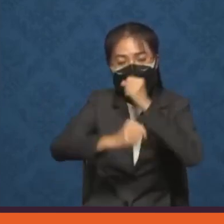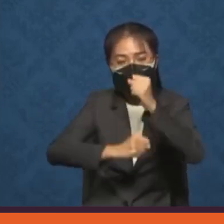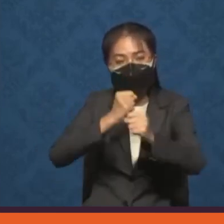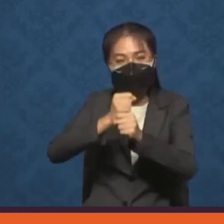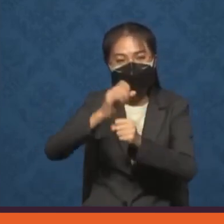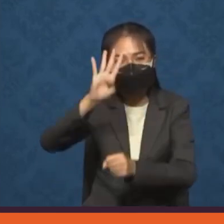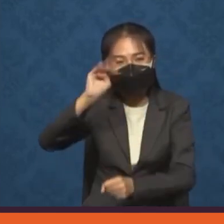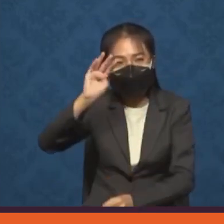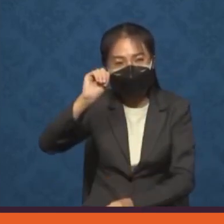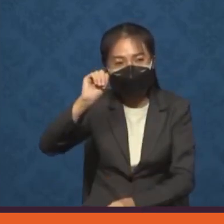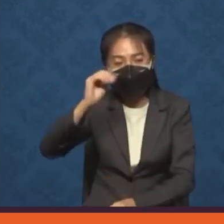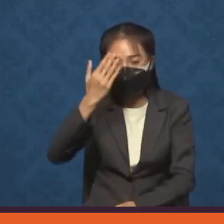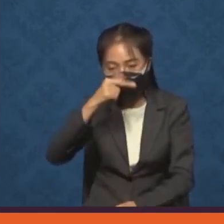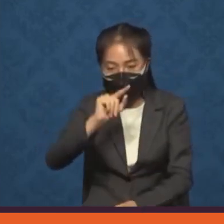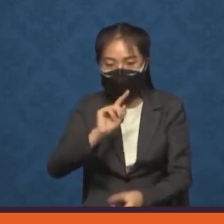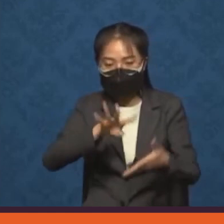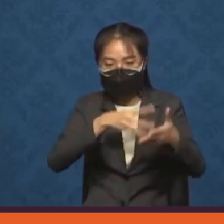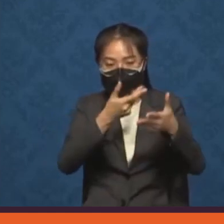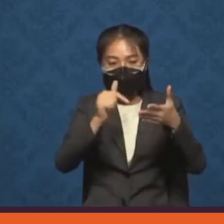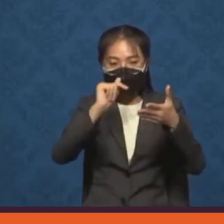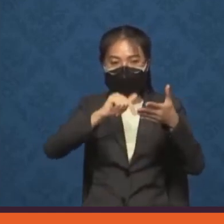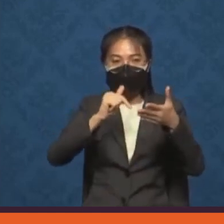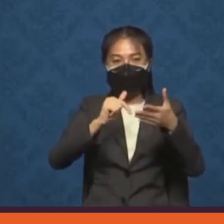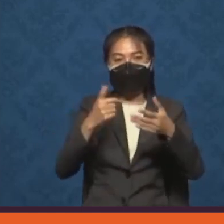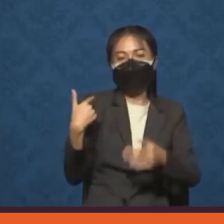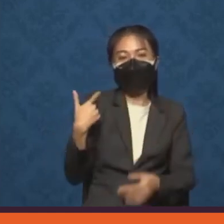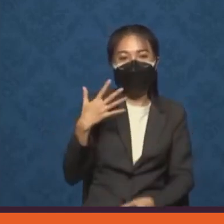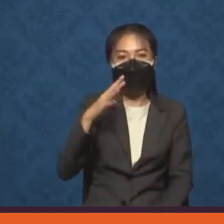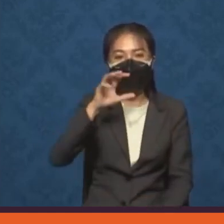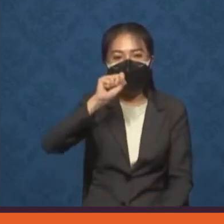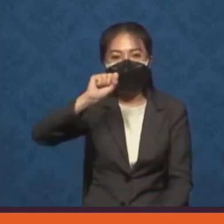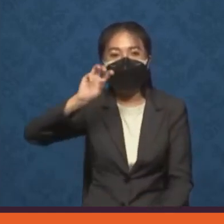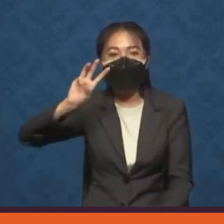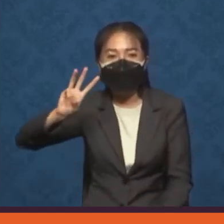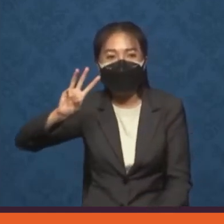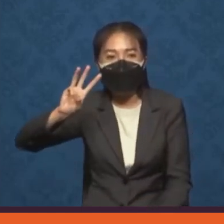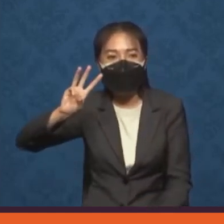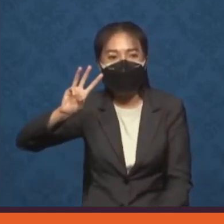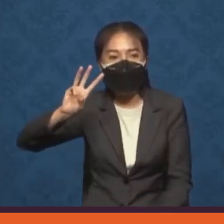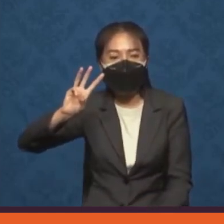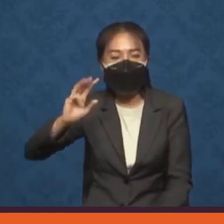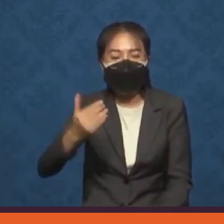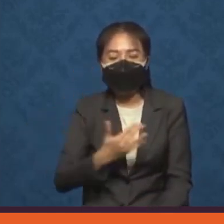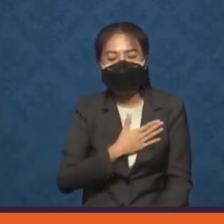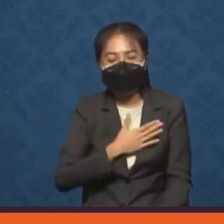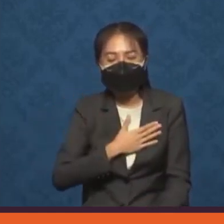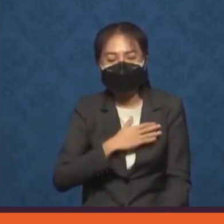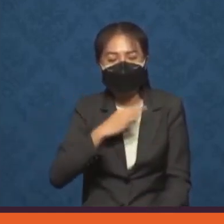านั้นจะไม่มีวุฒิสภาแล้วเช่นเดียวกันครับท่านตั้งคำถามเอาไว้ว่า